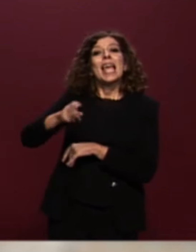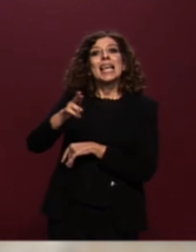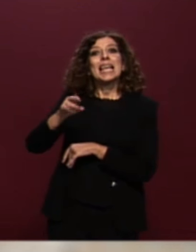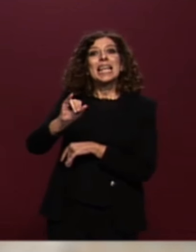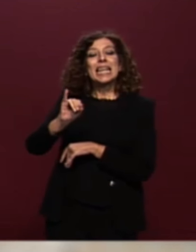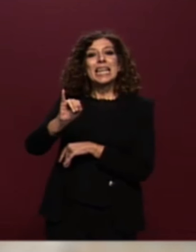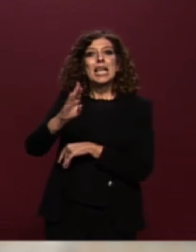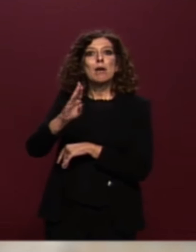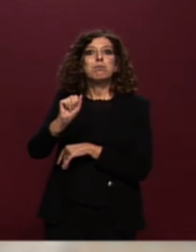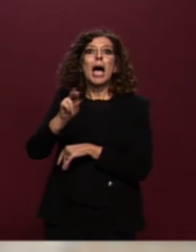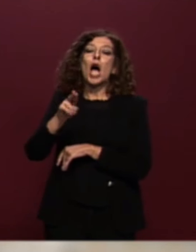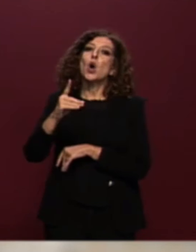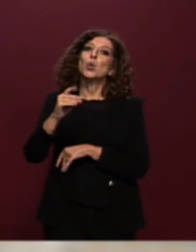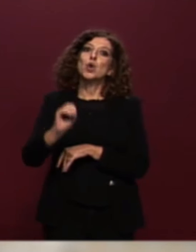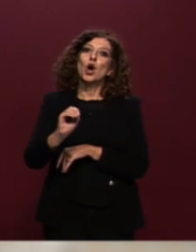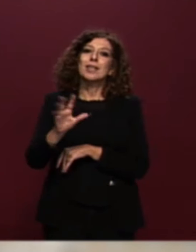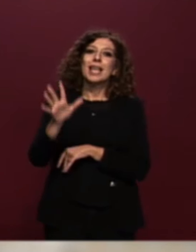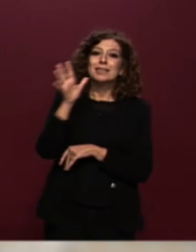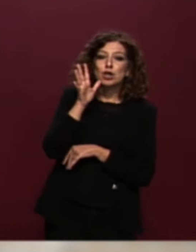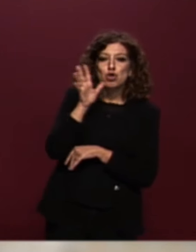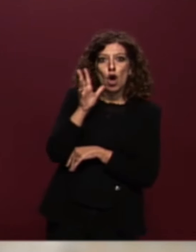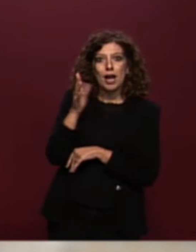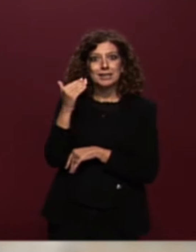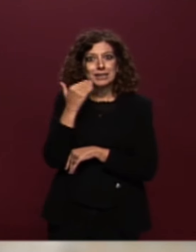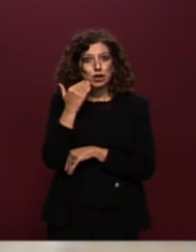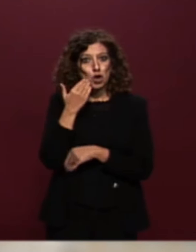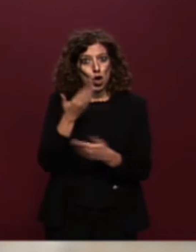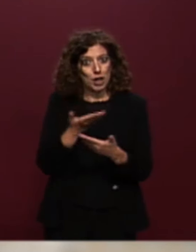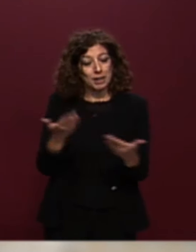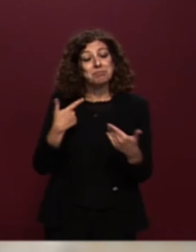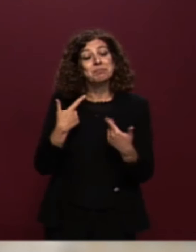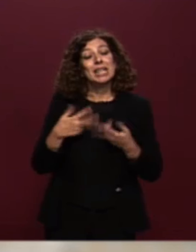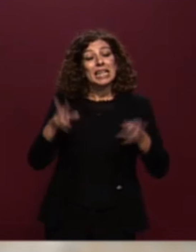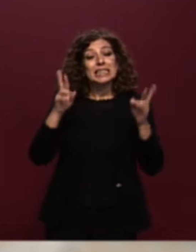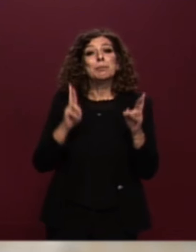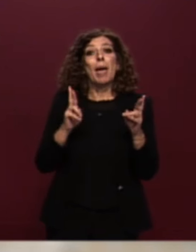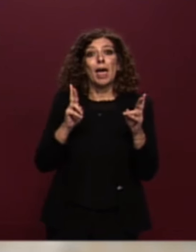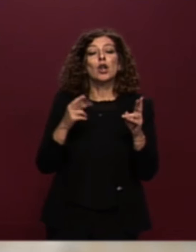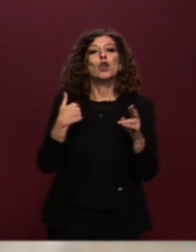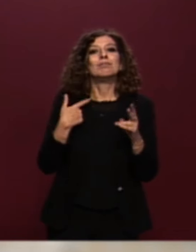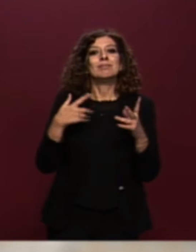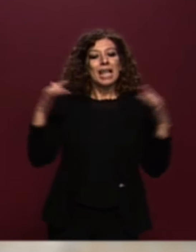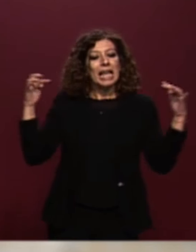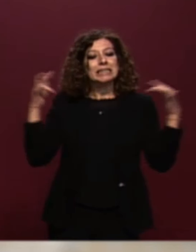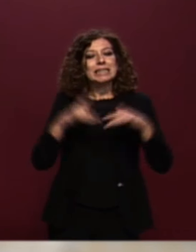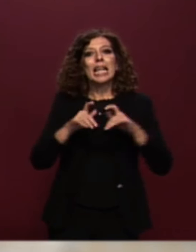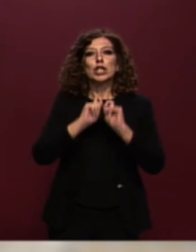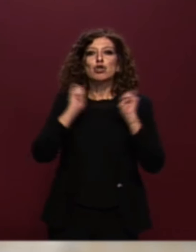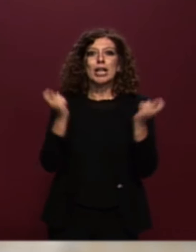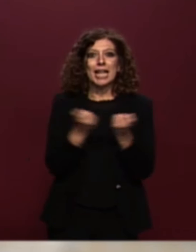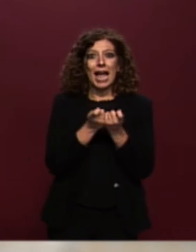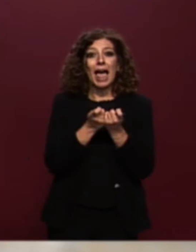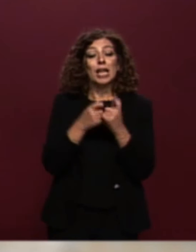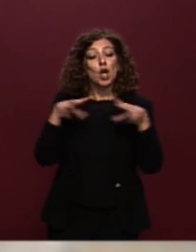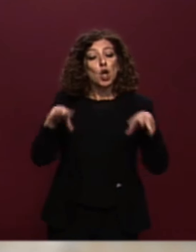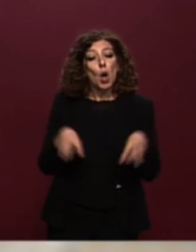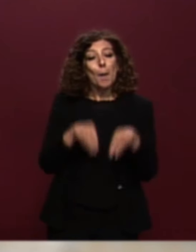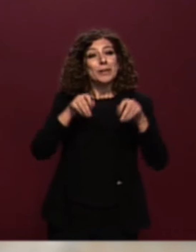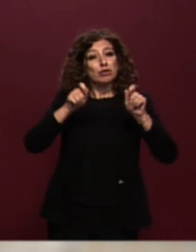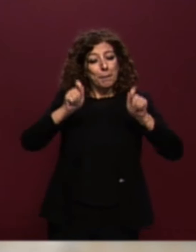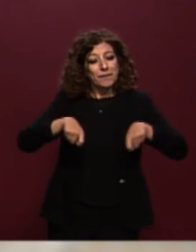che gli Stati Generali cui diamo inizio oggi possano indicare la via